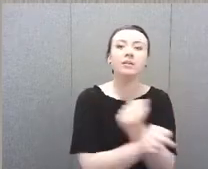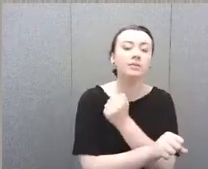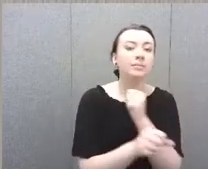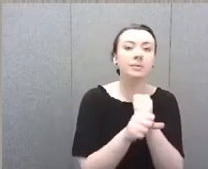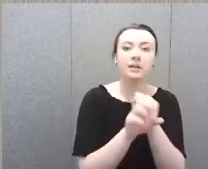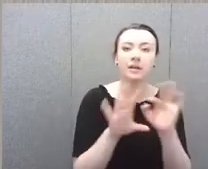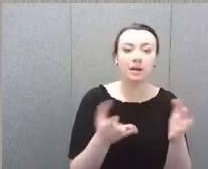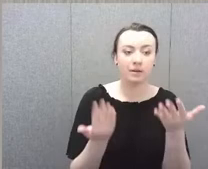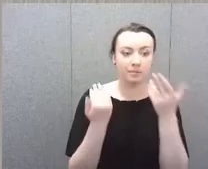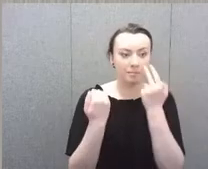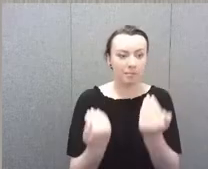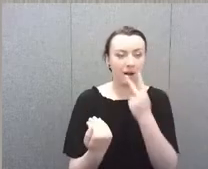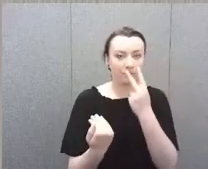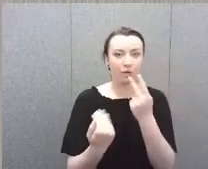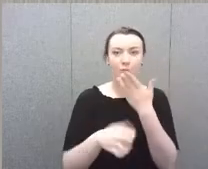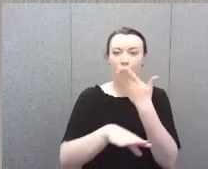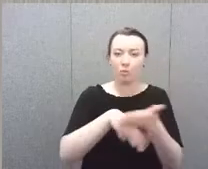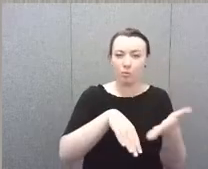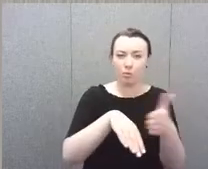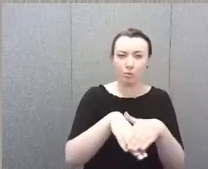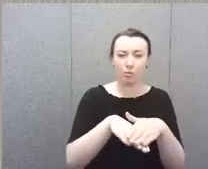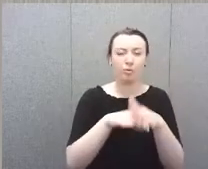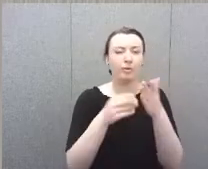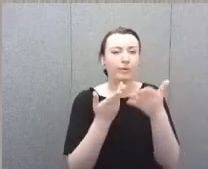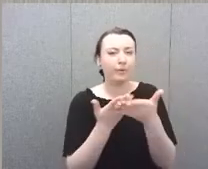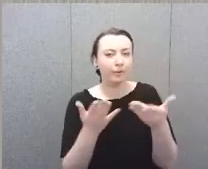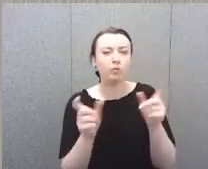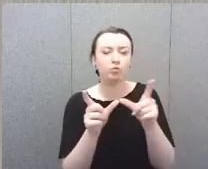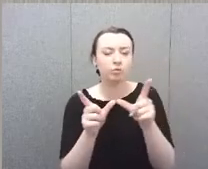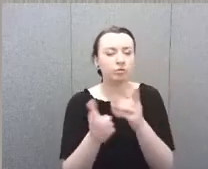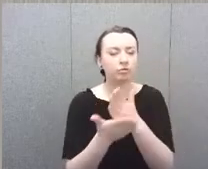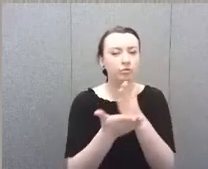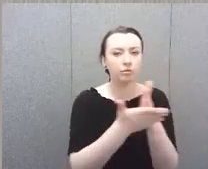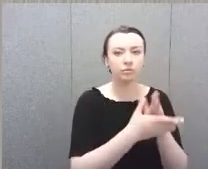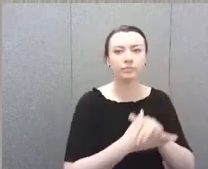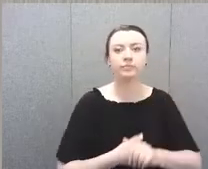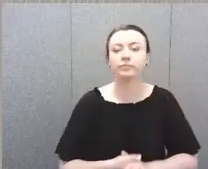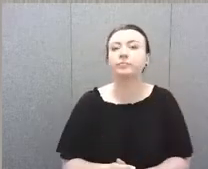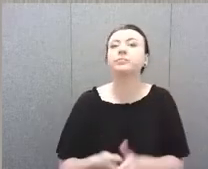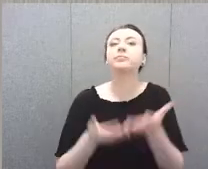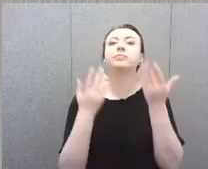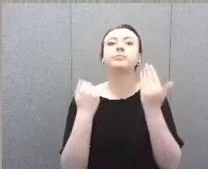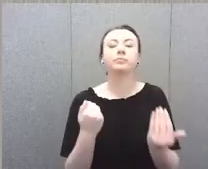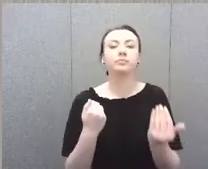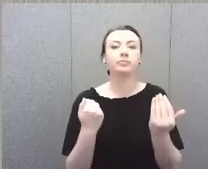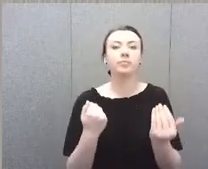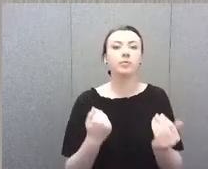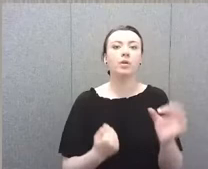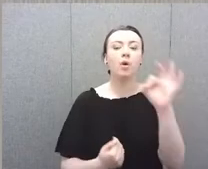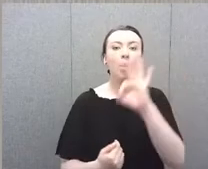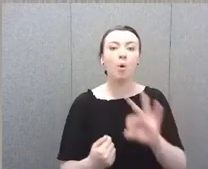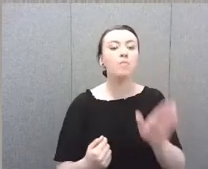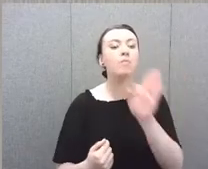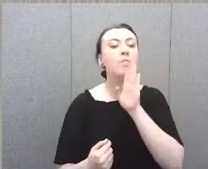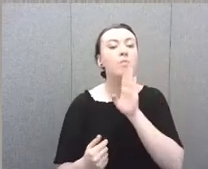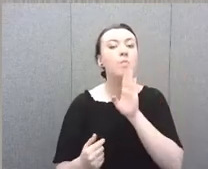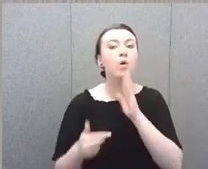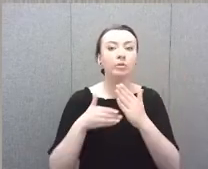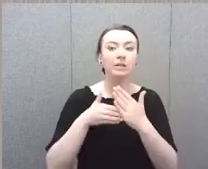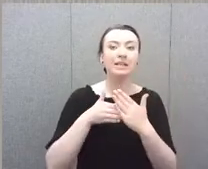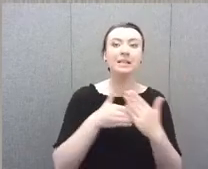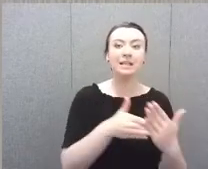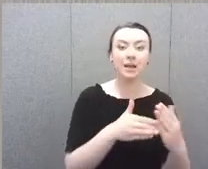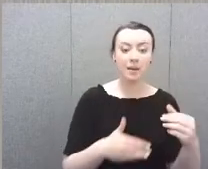оценить в смысле принятых решений, в смысле каких-то выводов. И говоря про